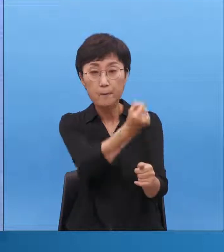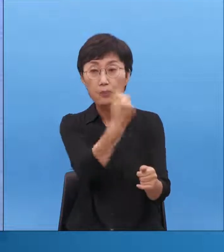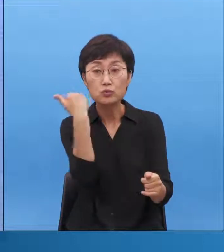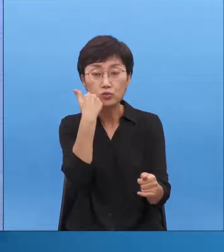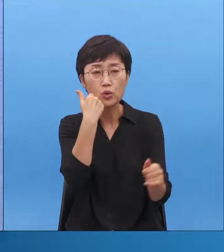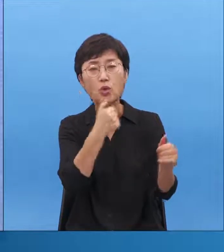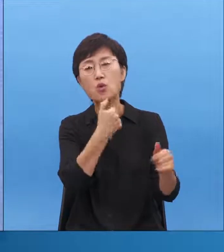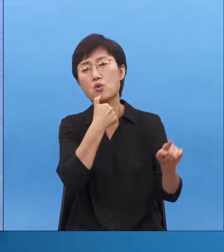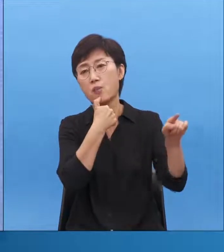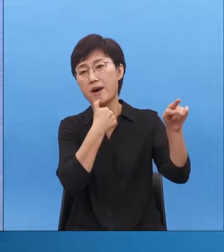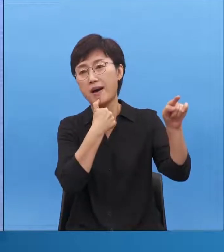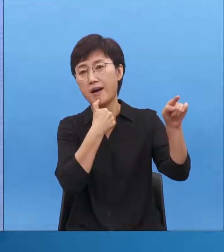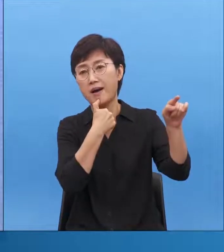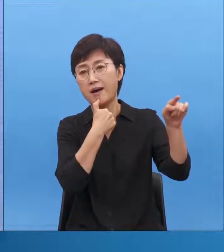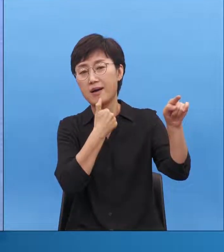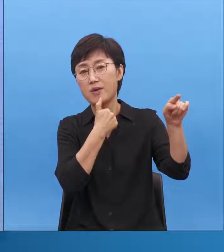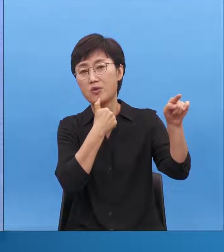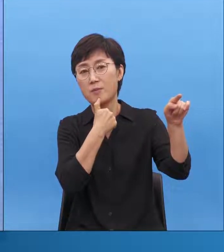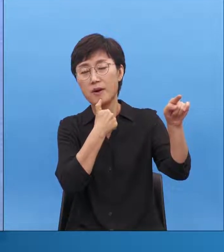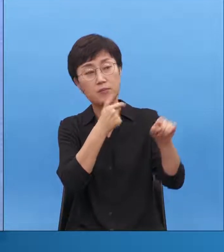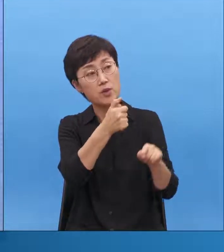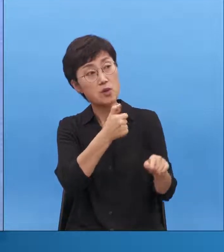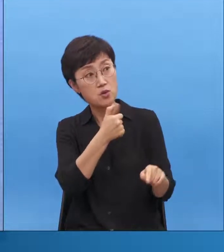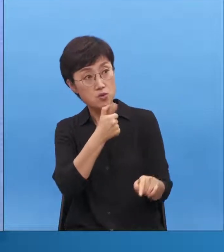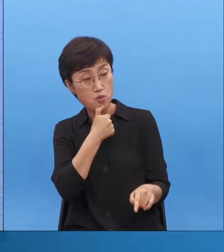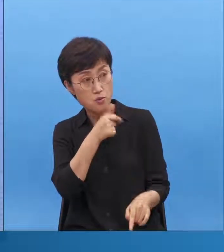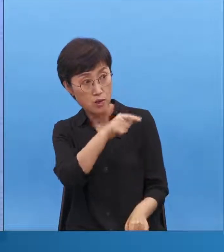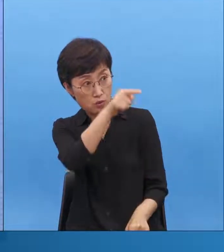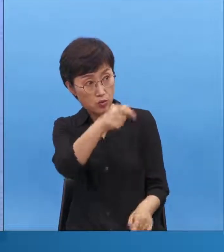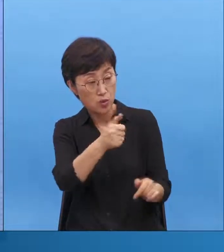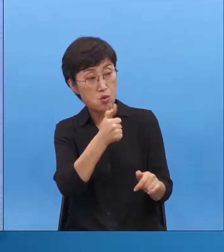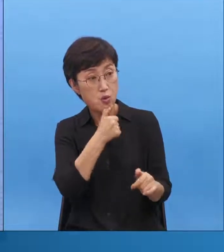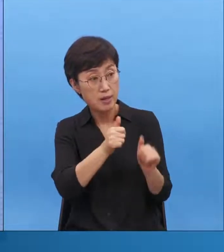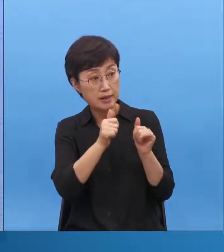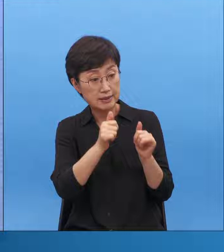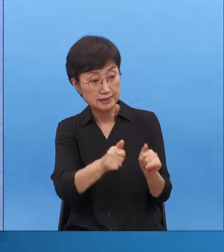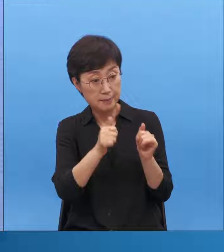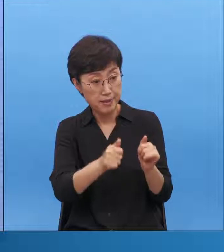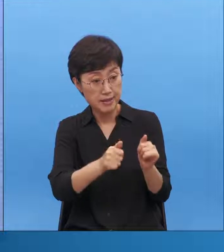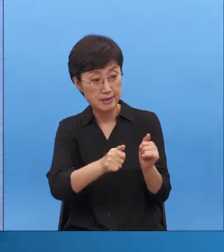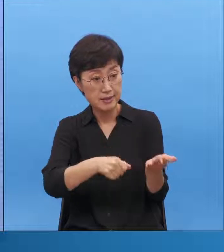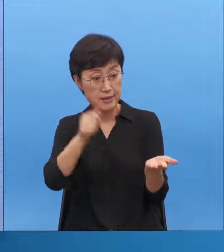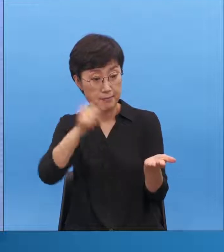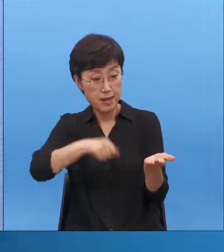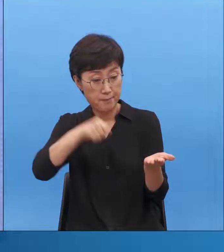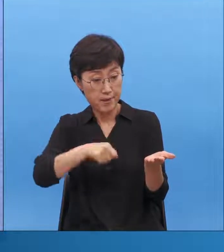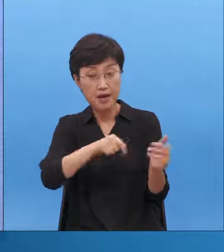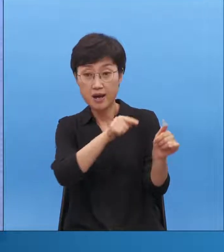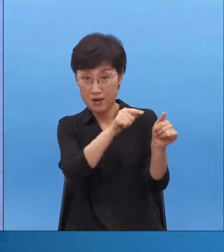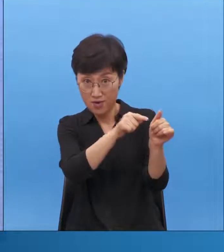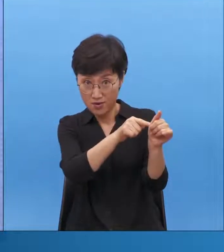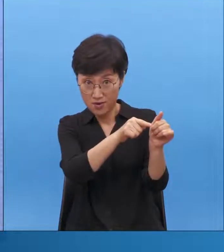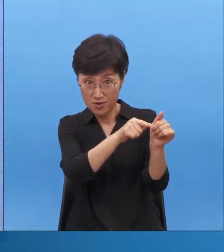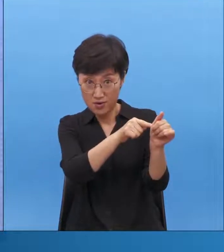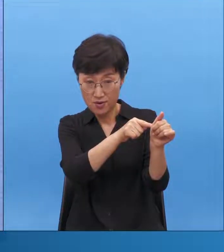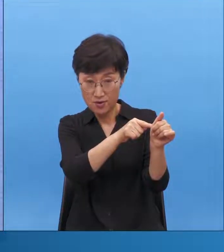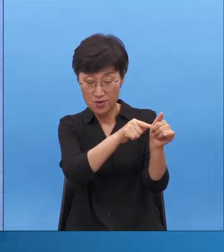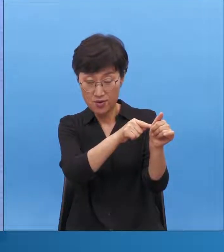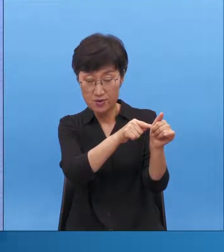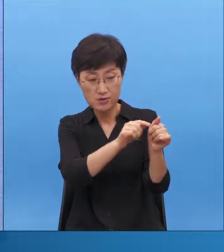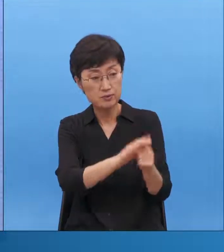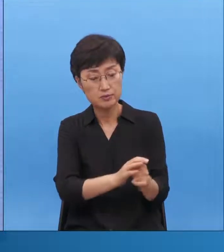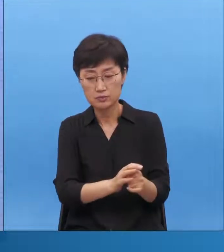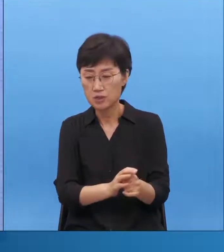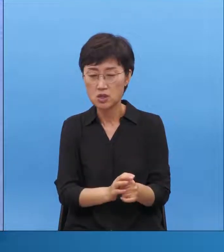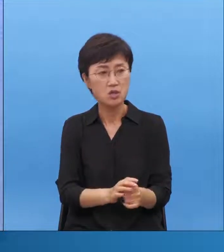Rome. 권한은 로마에 있는데 로마 중에서도 그 재판관에게 있습니다. And the authority is in Rome, especially to Pilate. 재판관이 줄 수